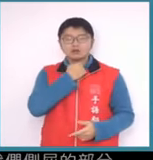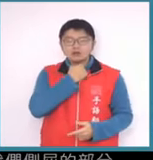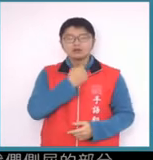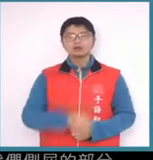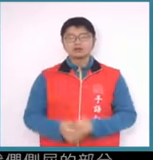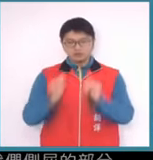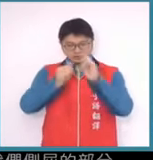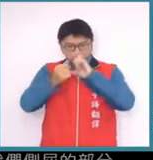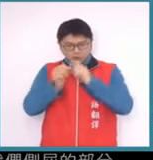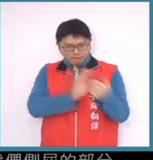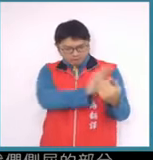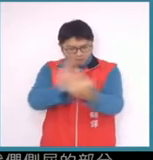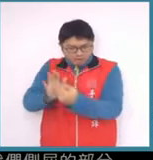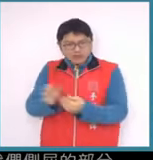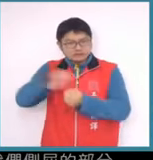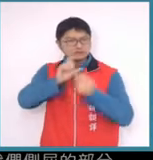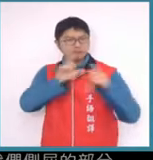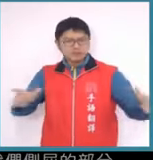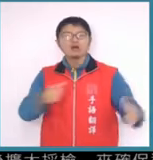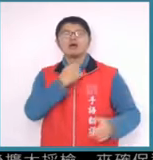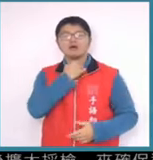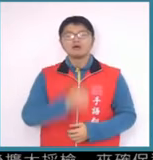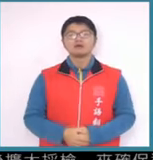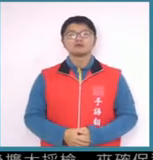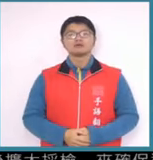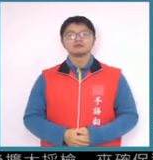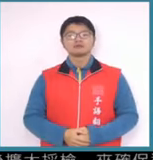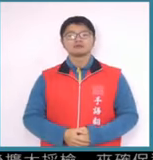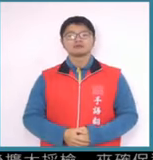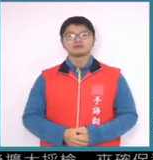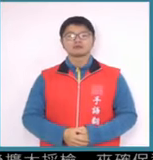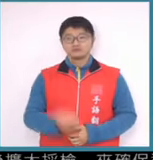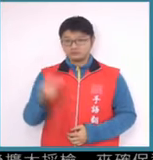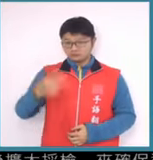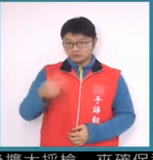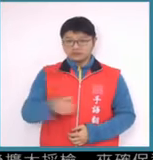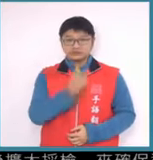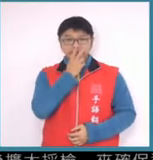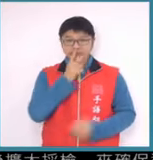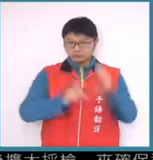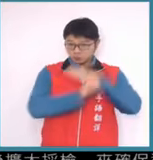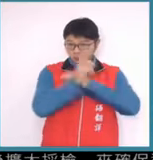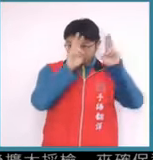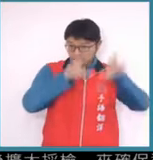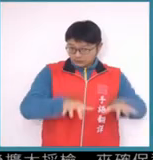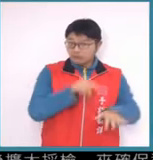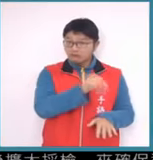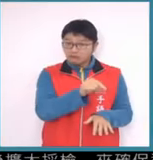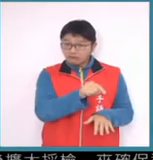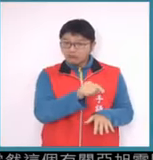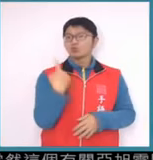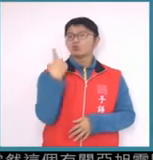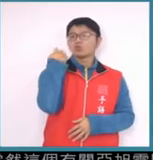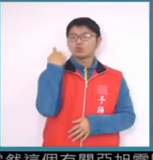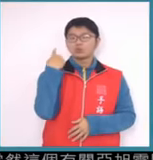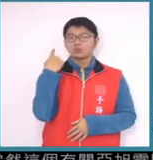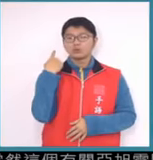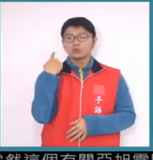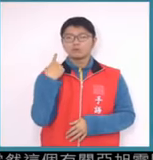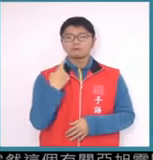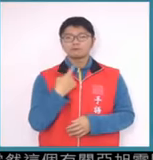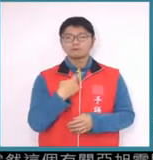社区的防线。那当然这个有关亚旭电脑它的昨天在处理